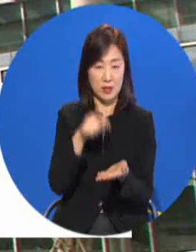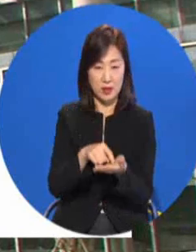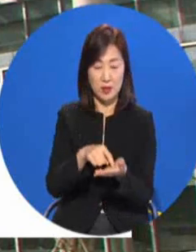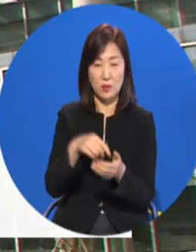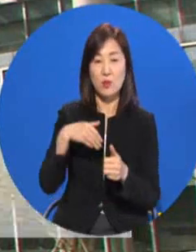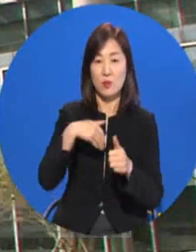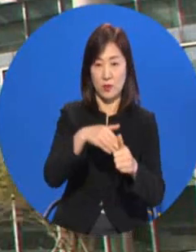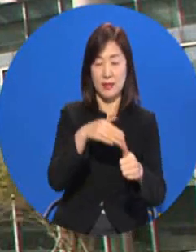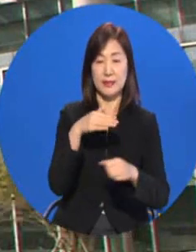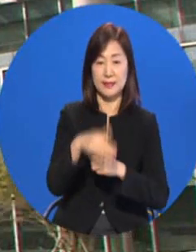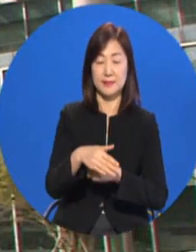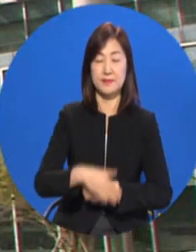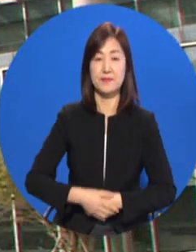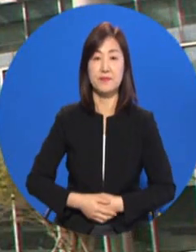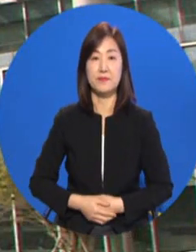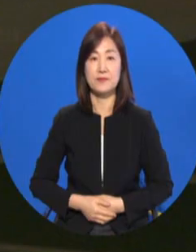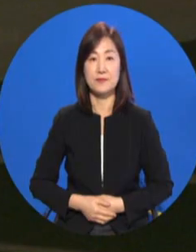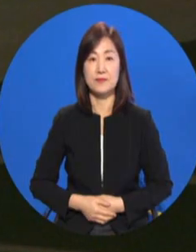재미입니다